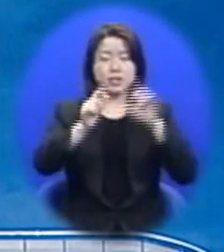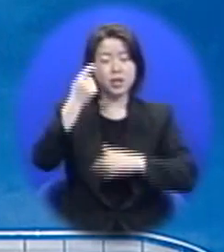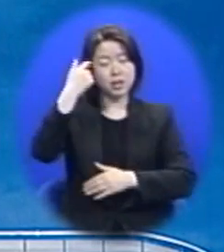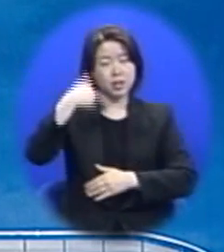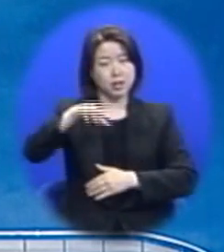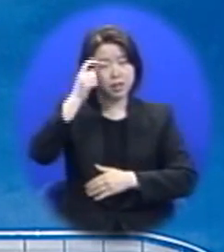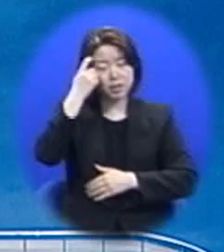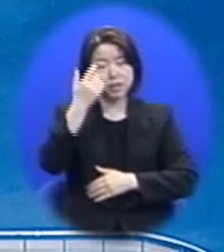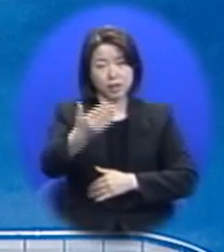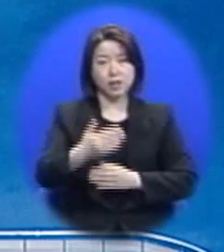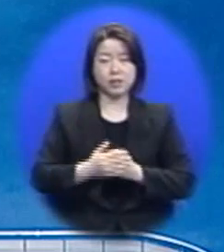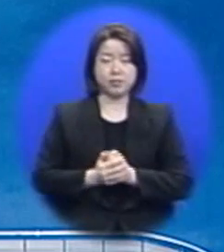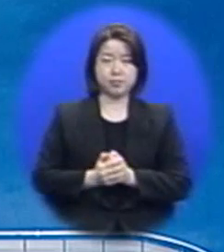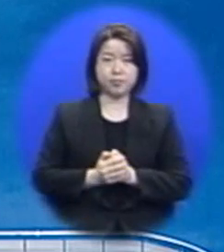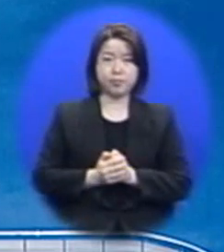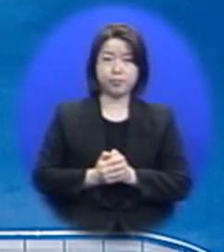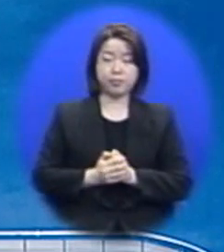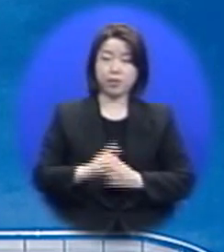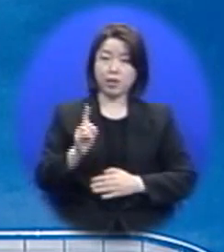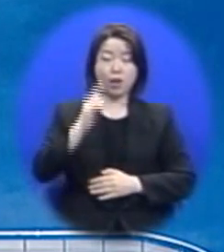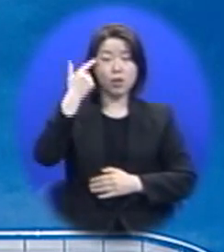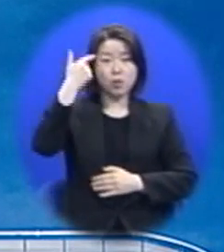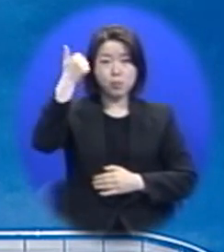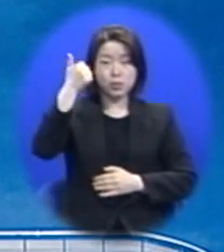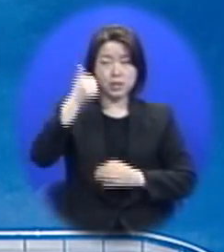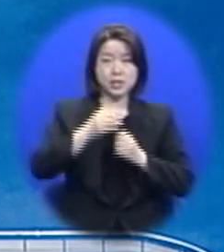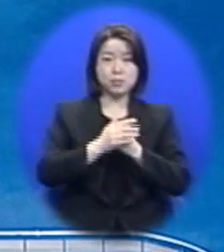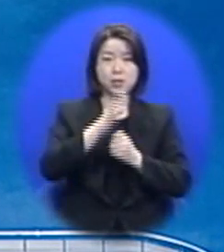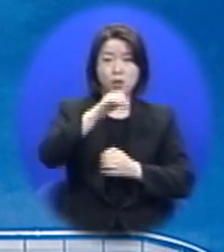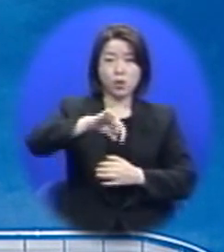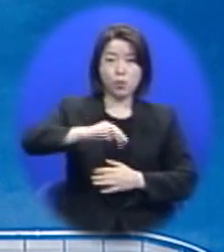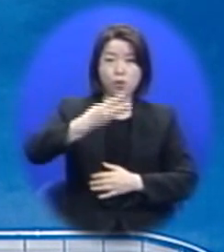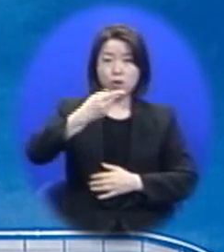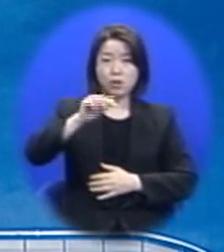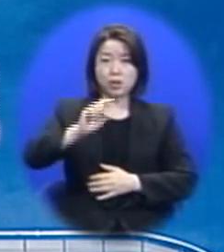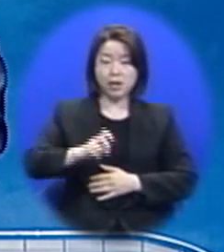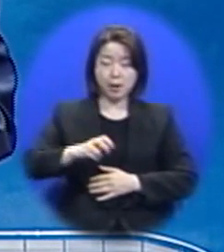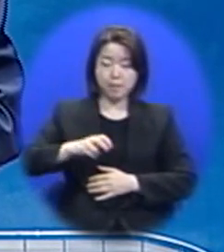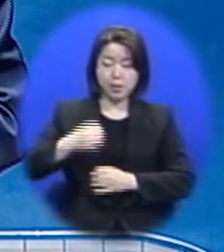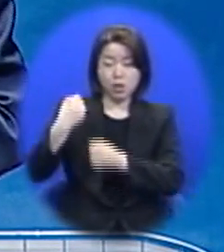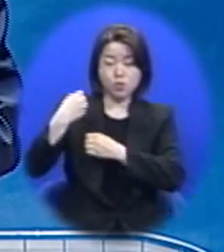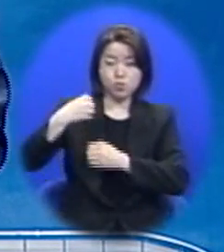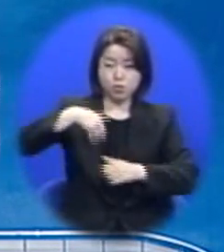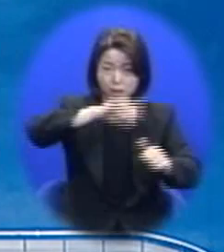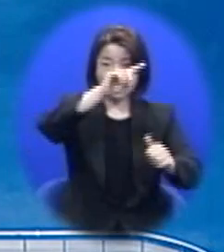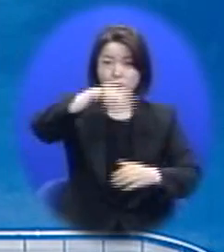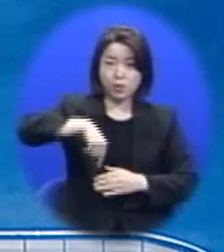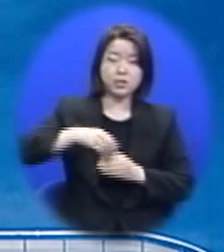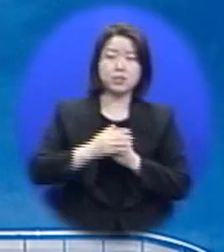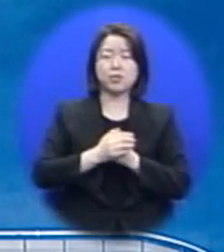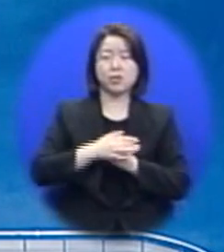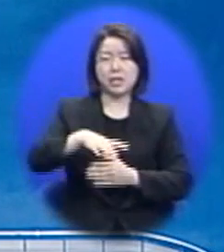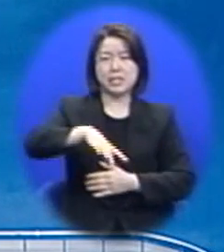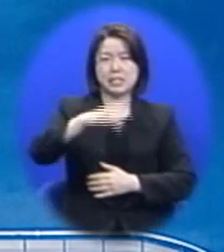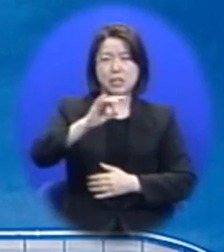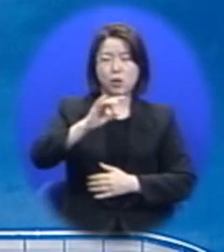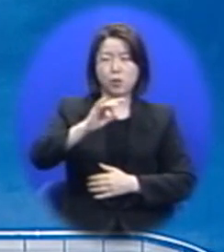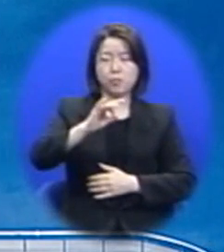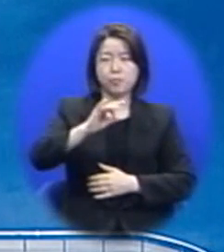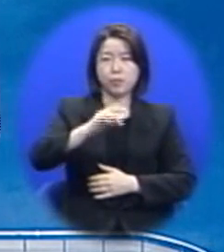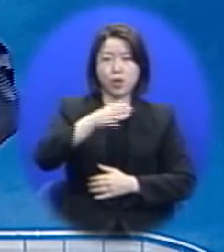어느 목사님이 월남 파병을 다녀오셨는데 그분이 처음 월남에 파병 되실